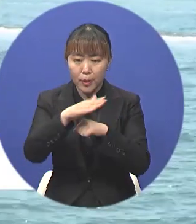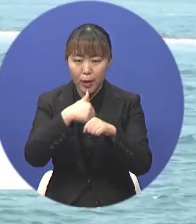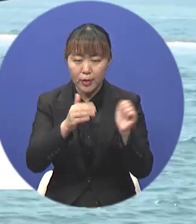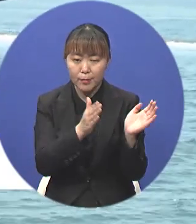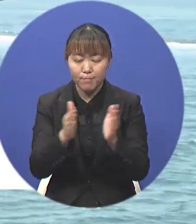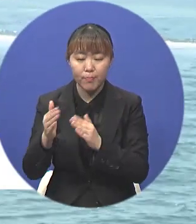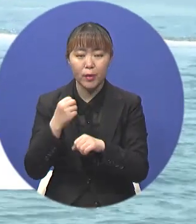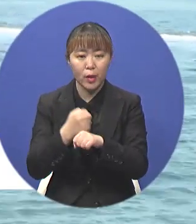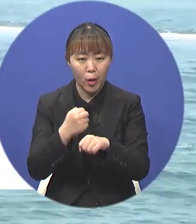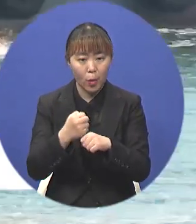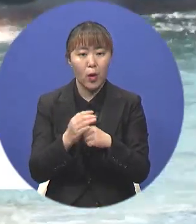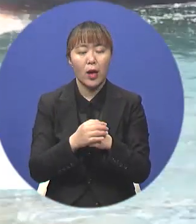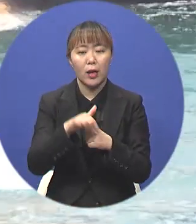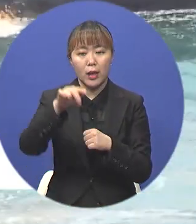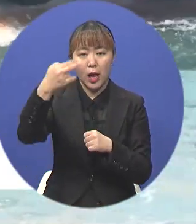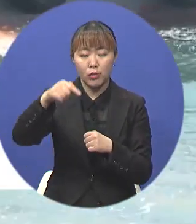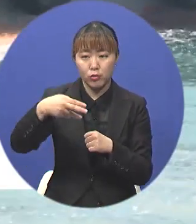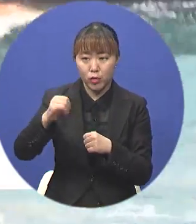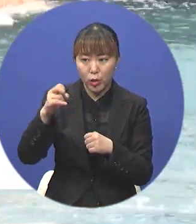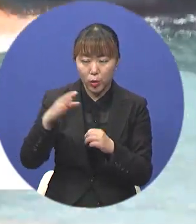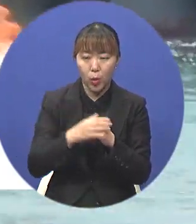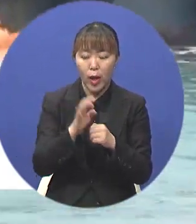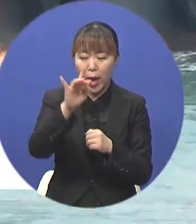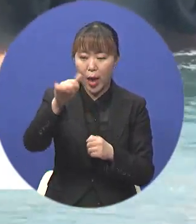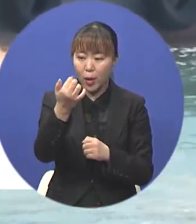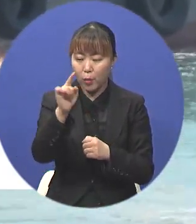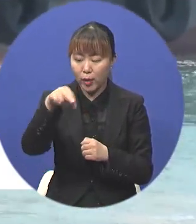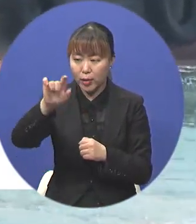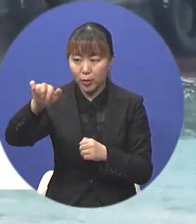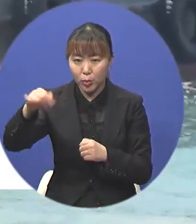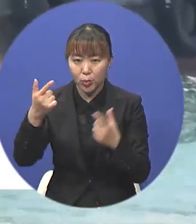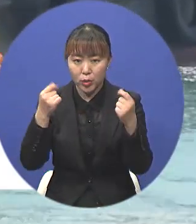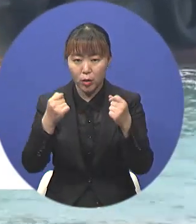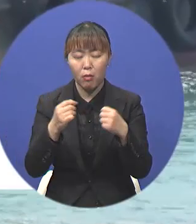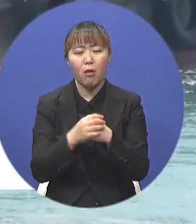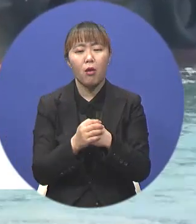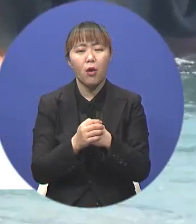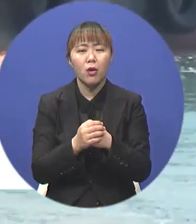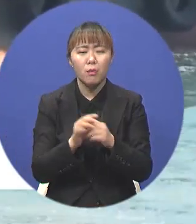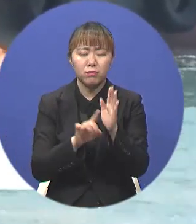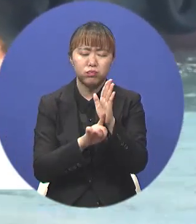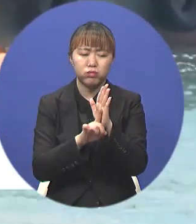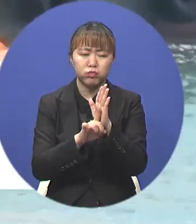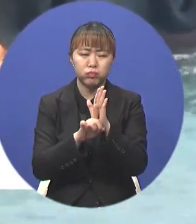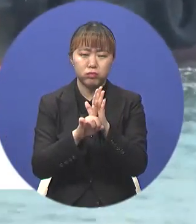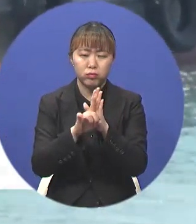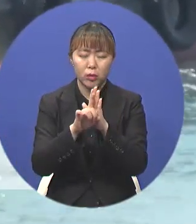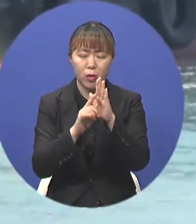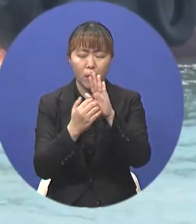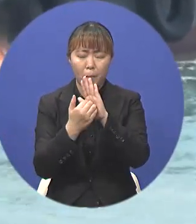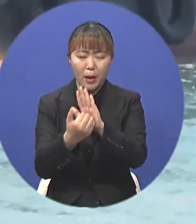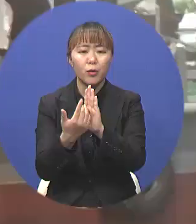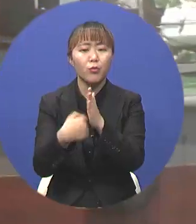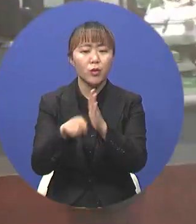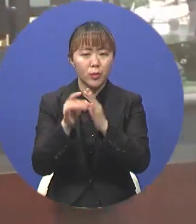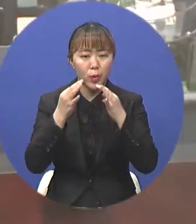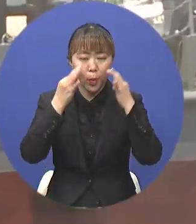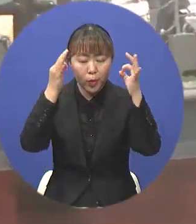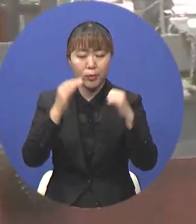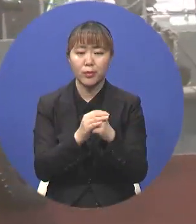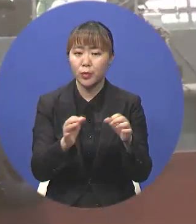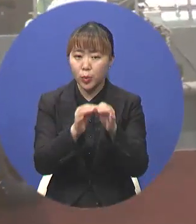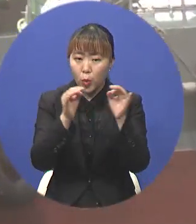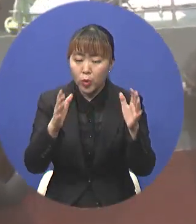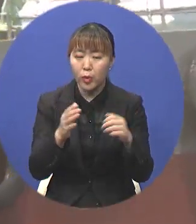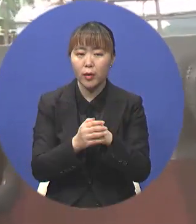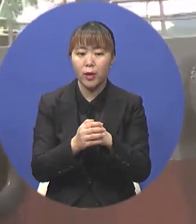어가에 해상 가두리 그늘막과 액화산소를 공급하는 등 고수온 피해를 막기 위해 노력해왔습니다. 그동안